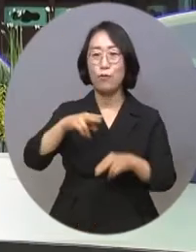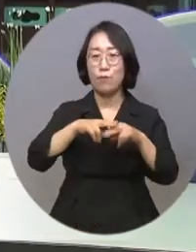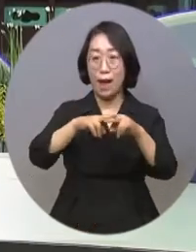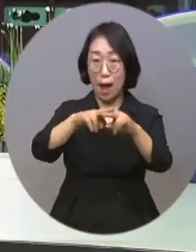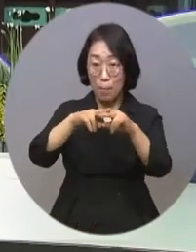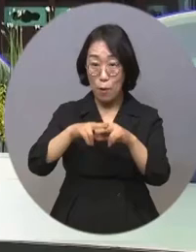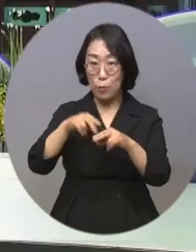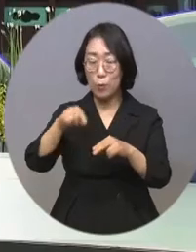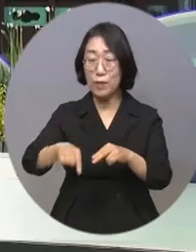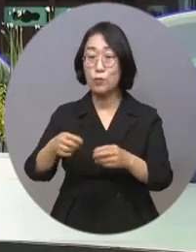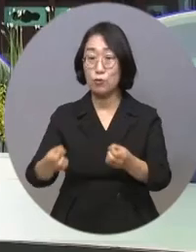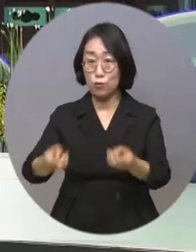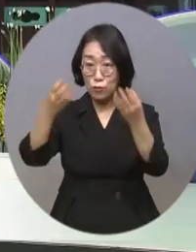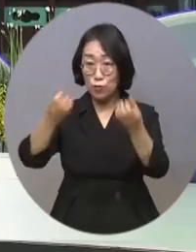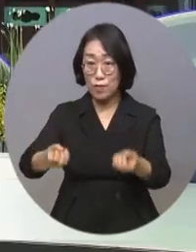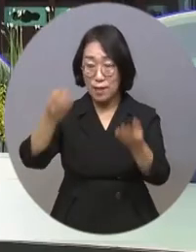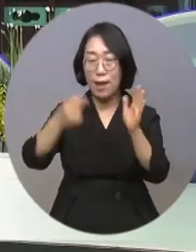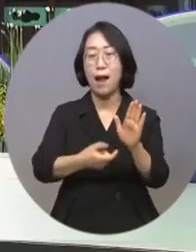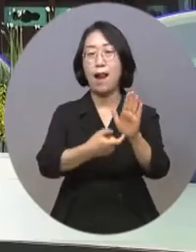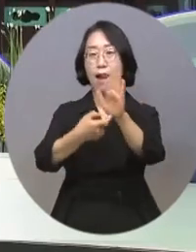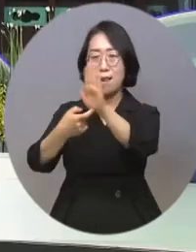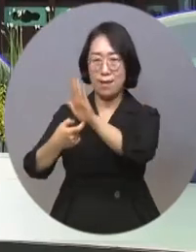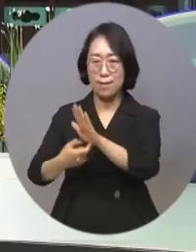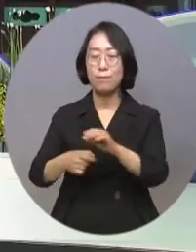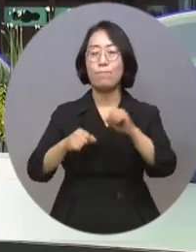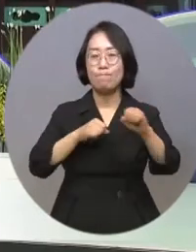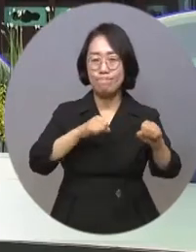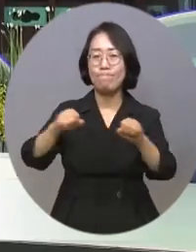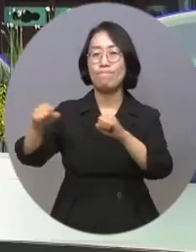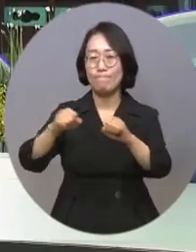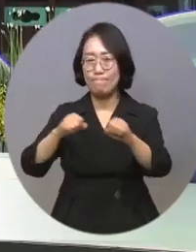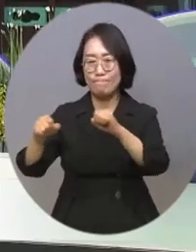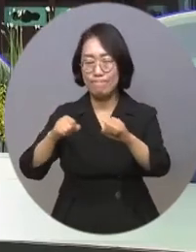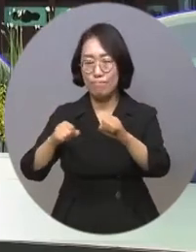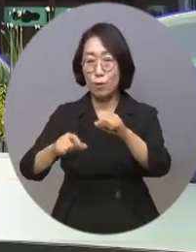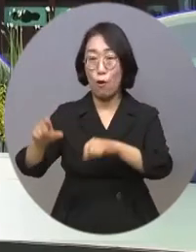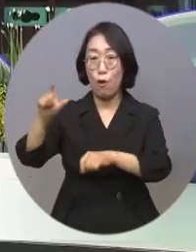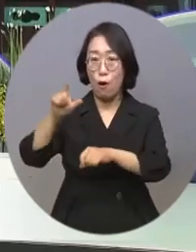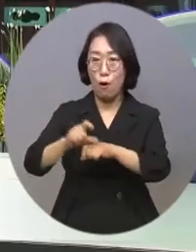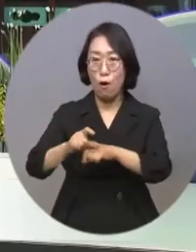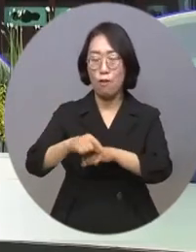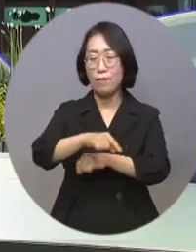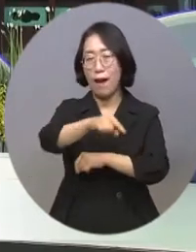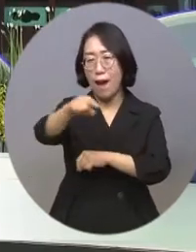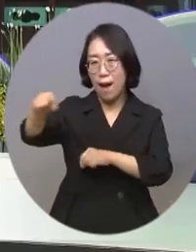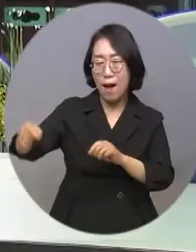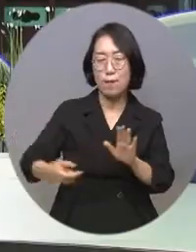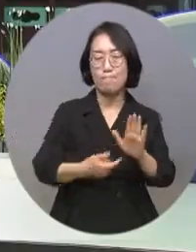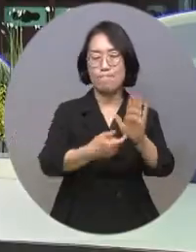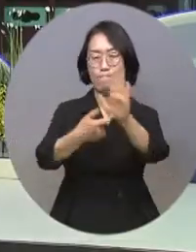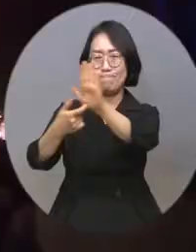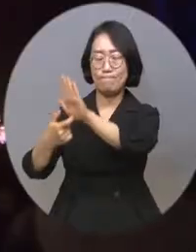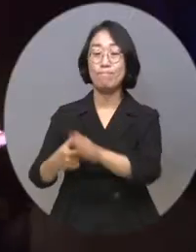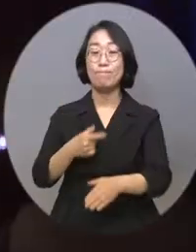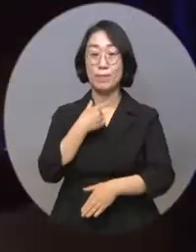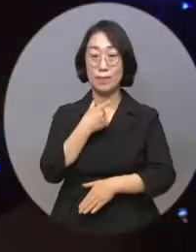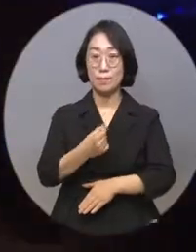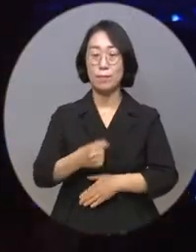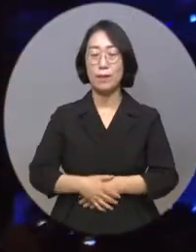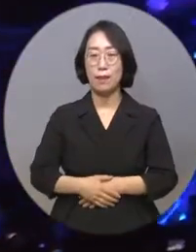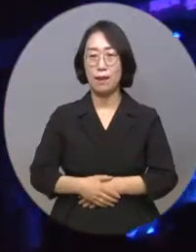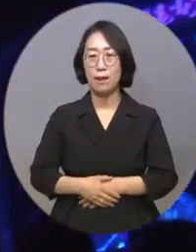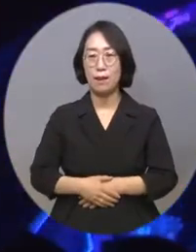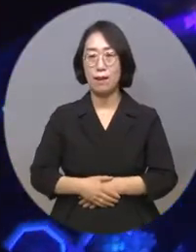더 알리는 그런 진의 활동을 통해서 남원과 춘향을 더욱더 멀리 알리고 싶습니다.